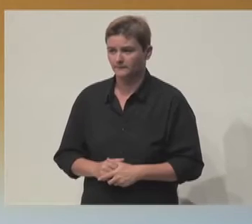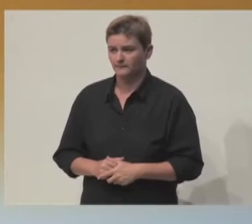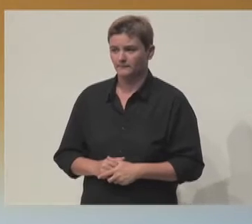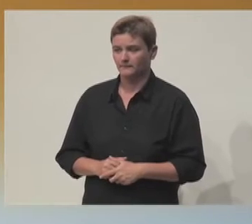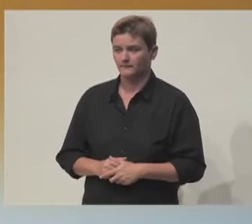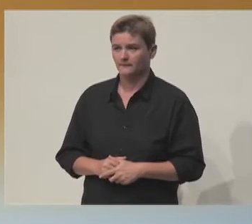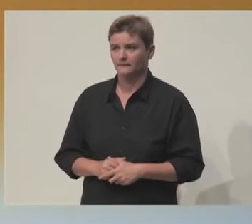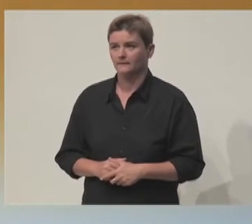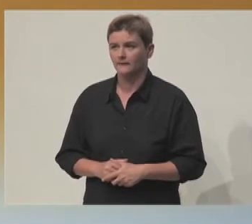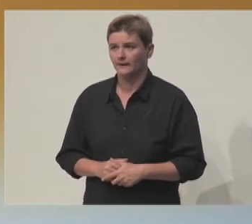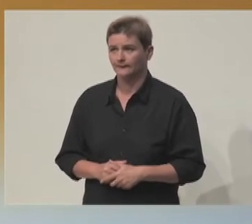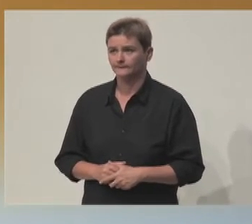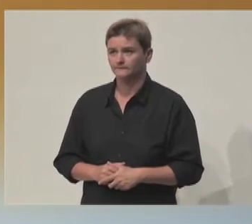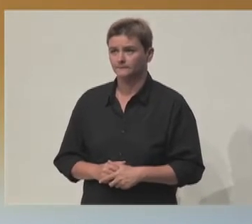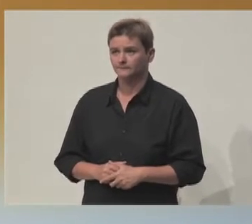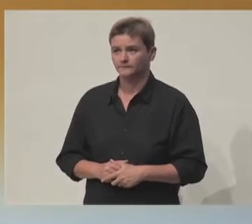qui